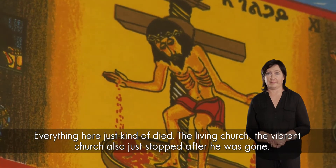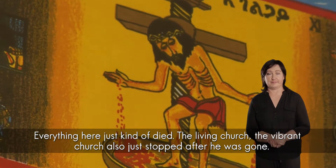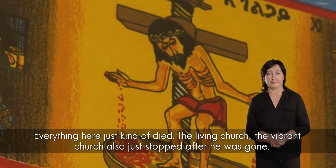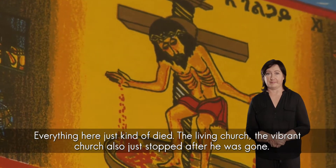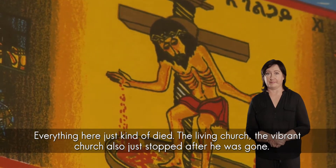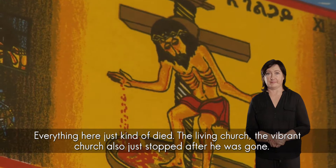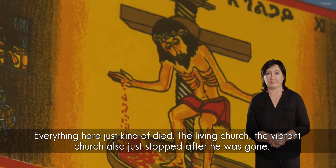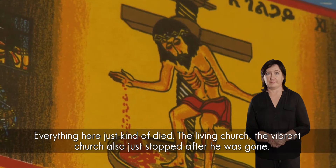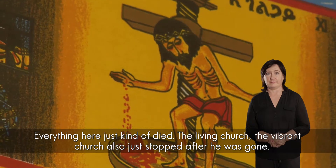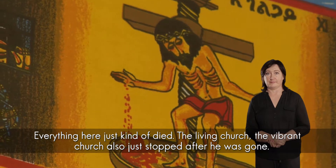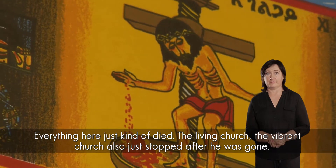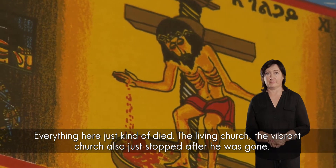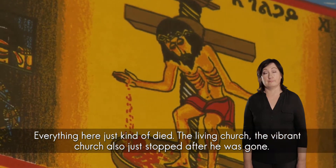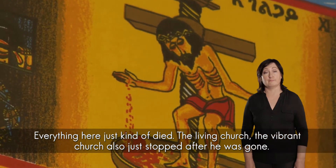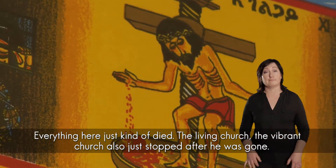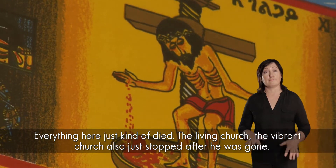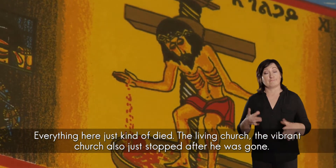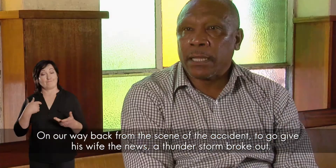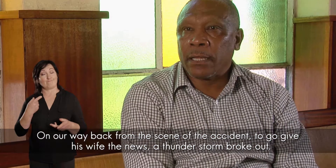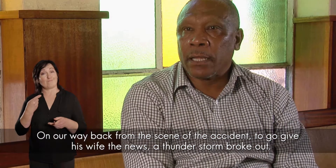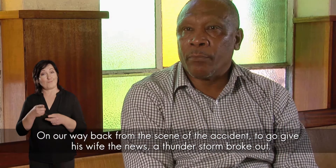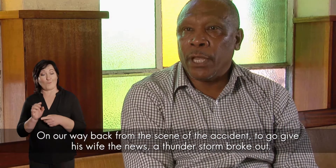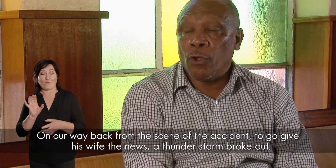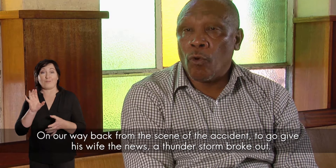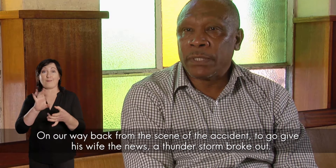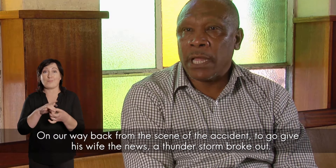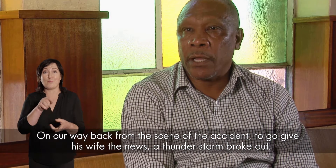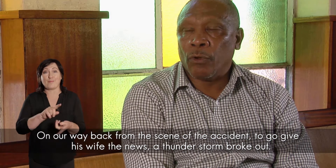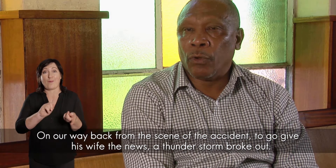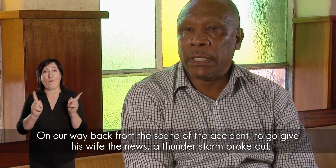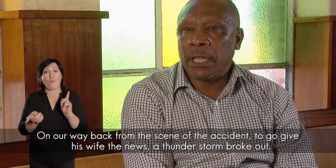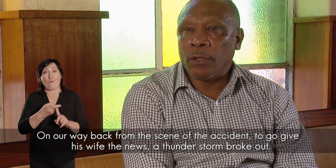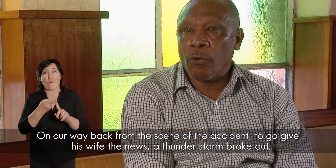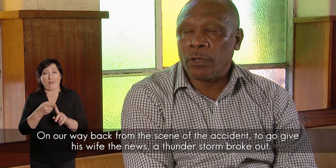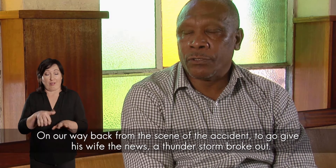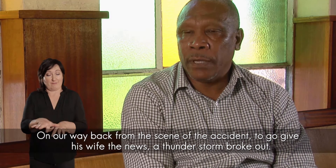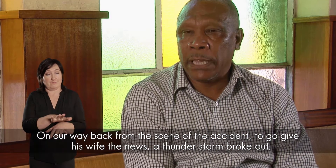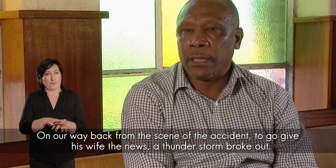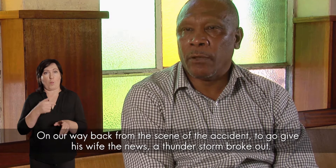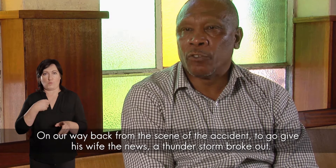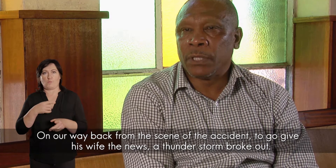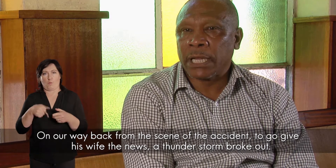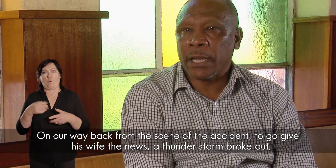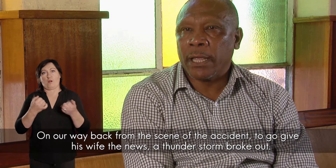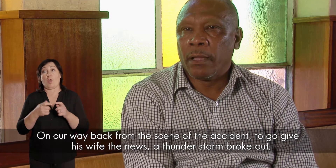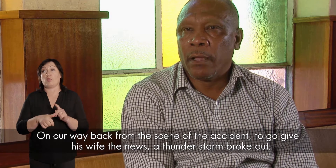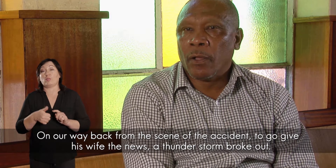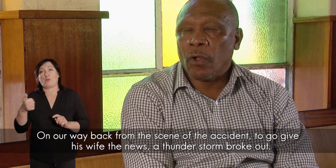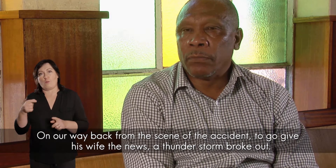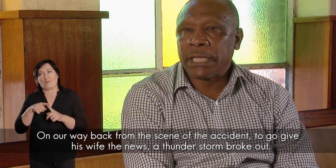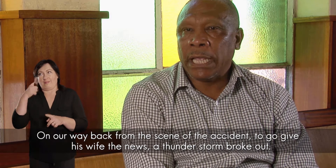toe hy nou nie hier daar is nie hoe my die komst daar die ochend in die ongelukstoneel en ons moet terugry